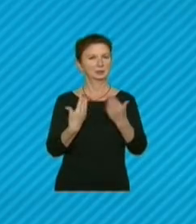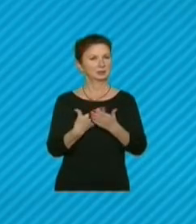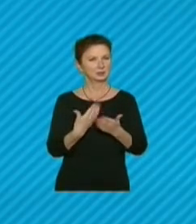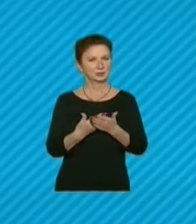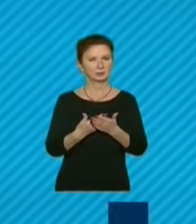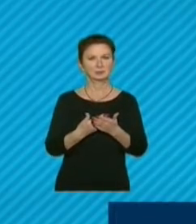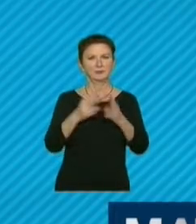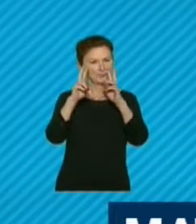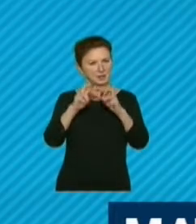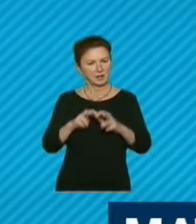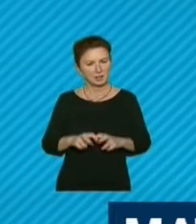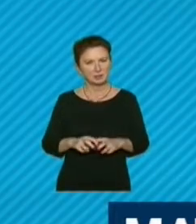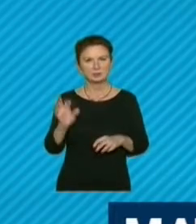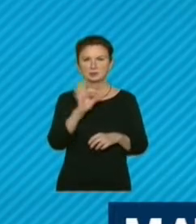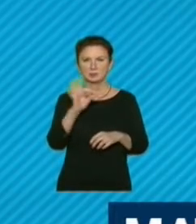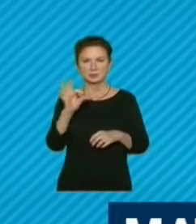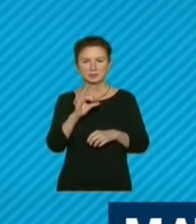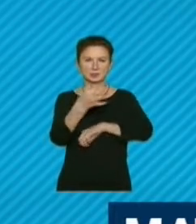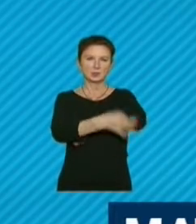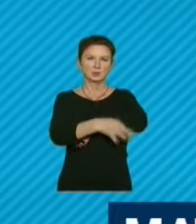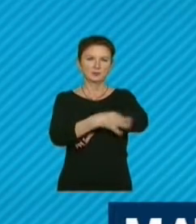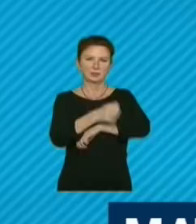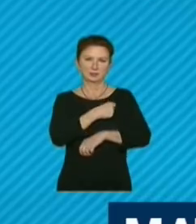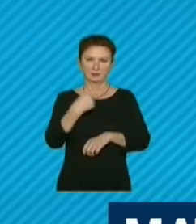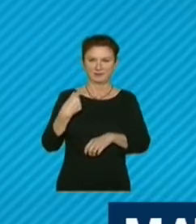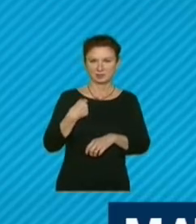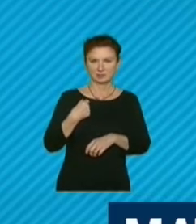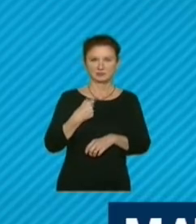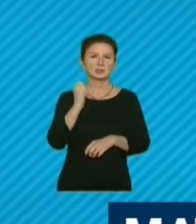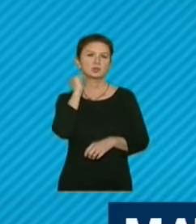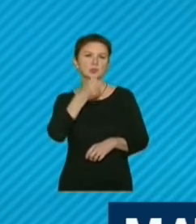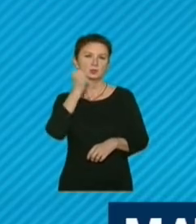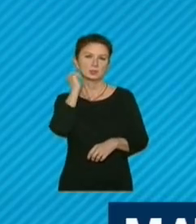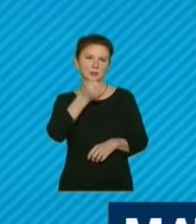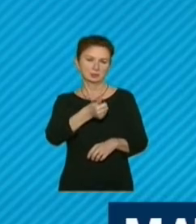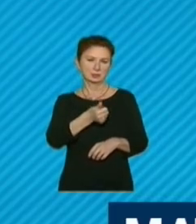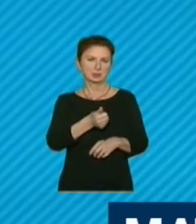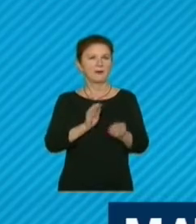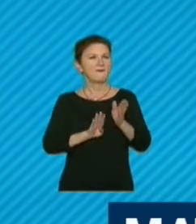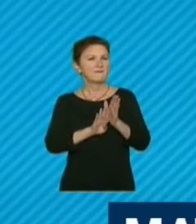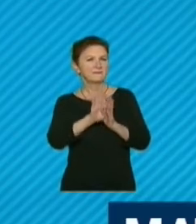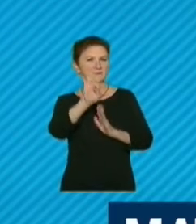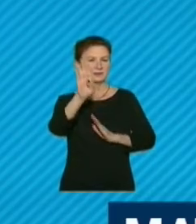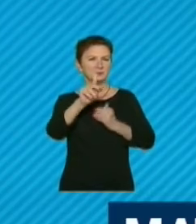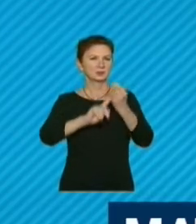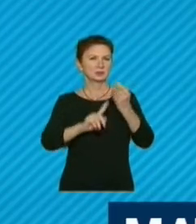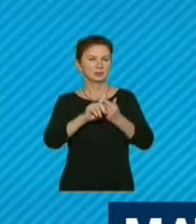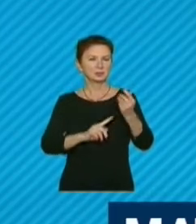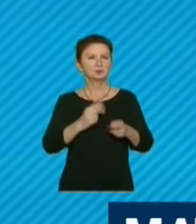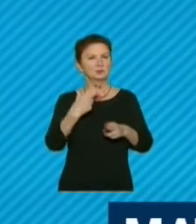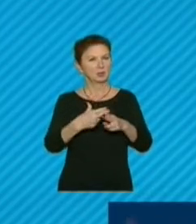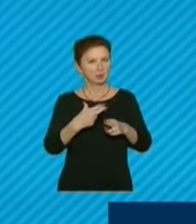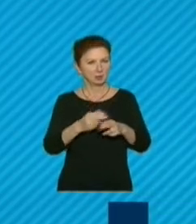Według analiz specjalistów z Uniwersytetu Warszawskiego każdego dnia wzrost liczby zakażeń na